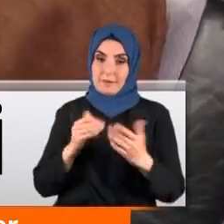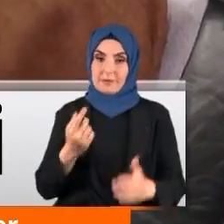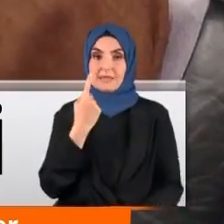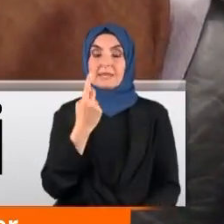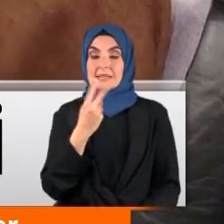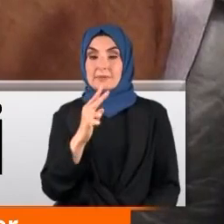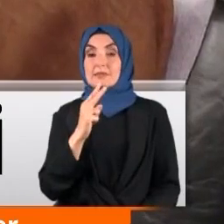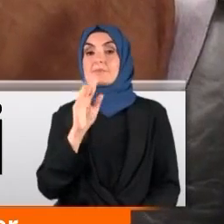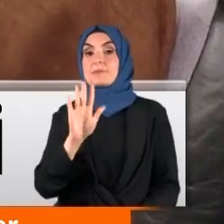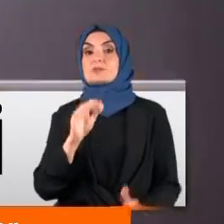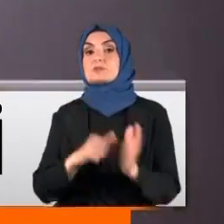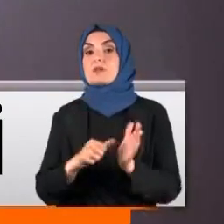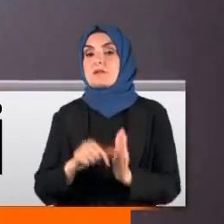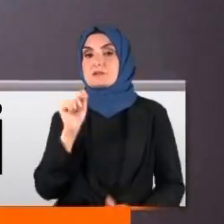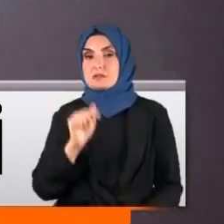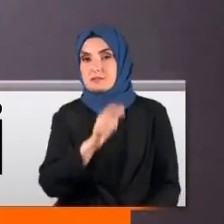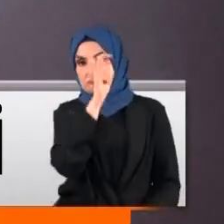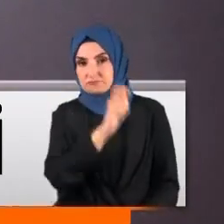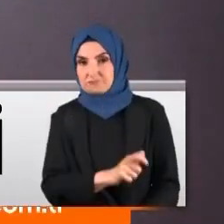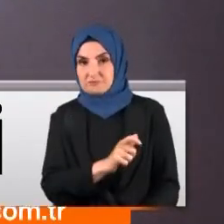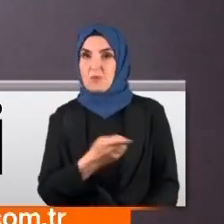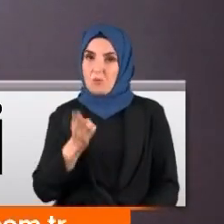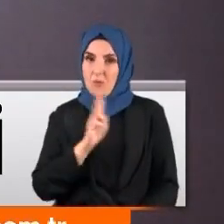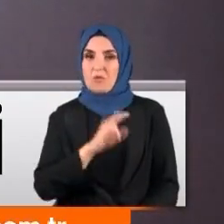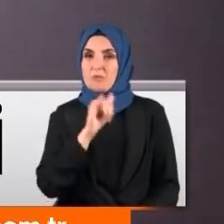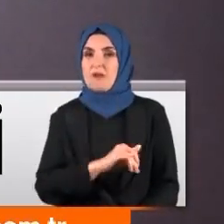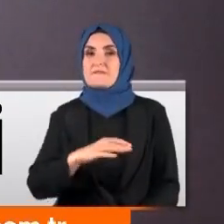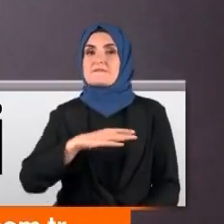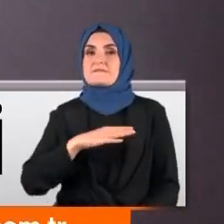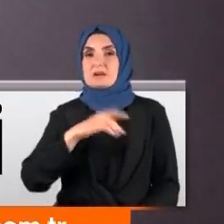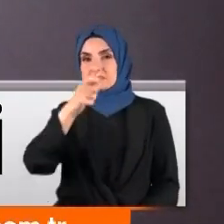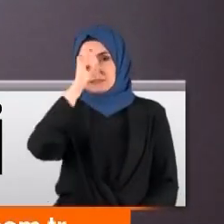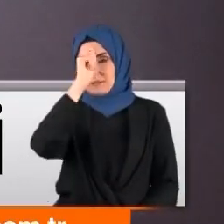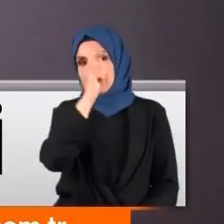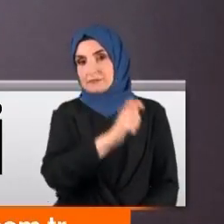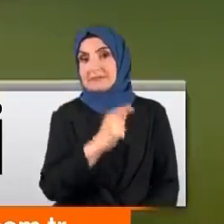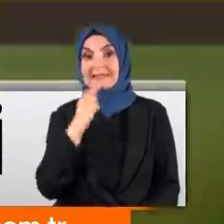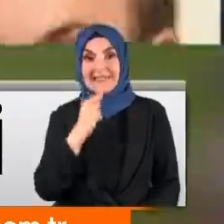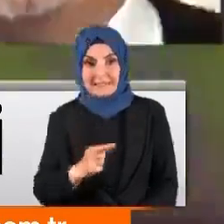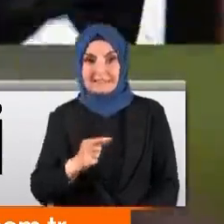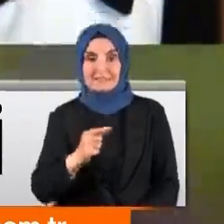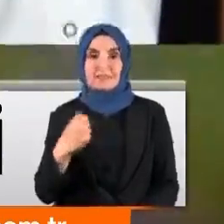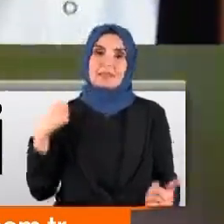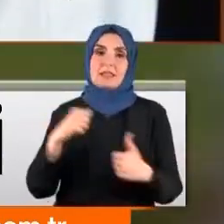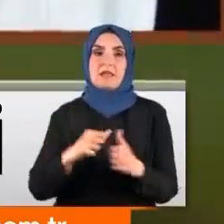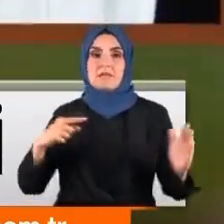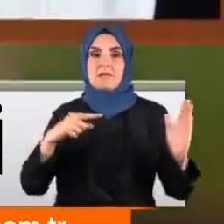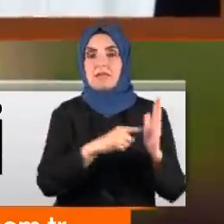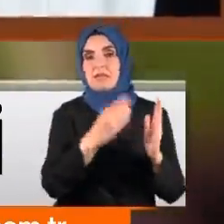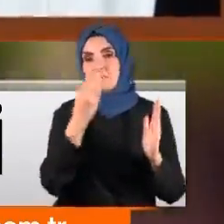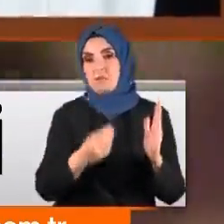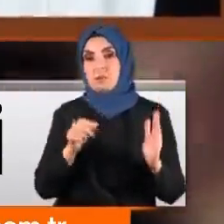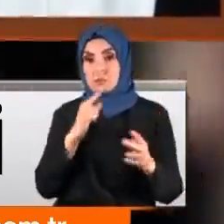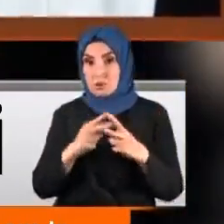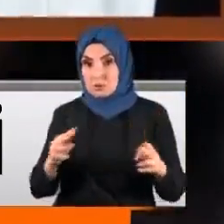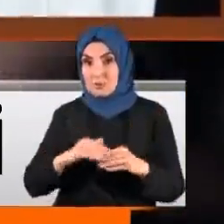Rushdie'yi yok edilmeyi hak eden bir sapkın olarak nitelendirince yazar bir kez daha hedef tahtasına kondu. Bu açıklamanın ardından İran